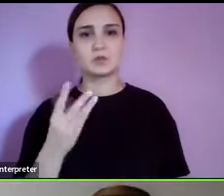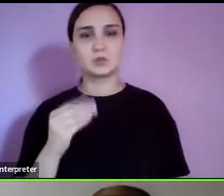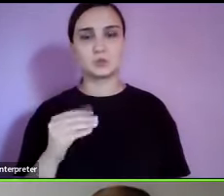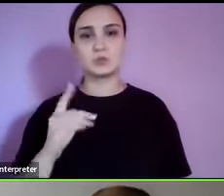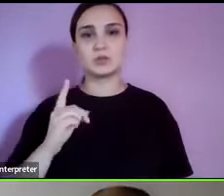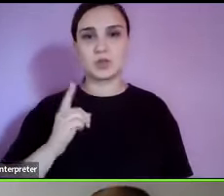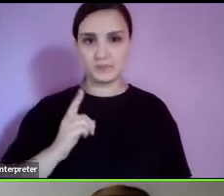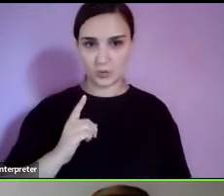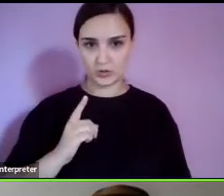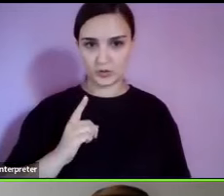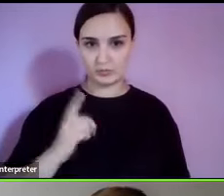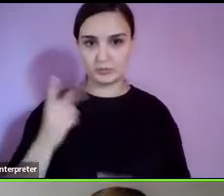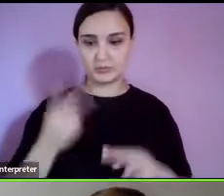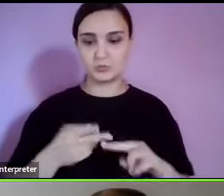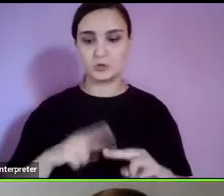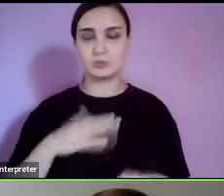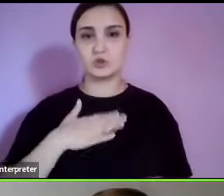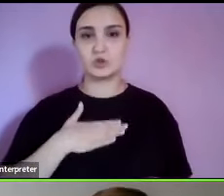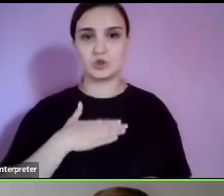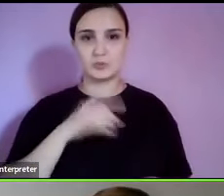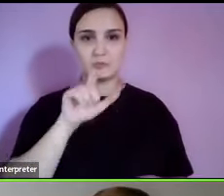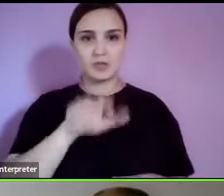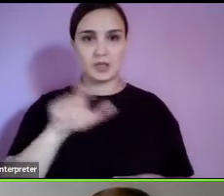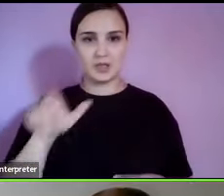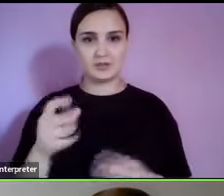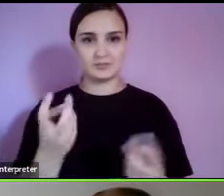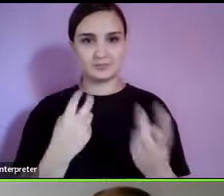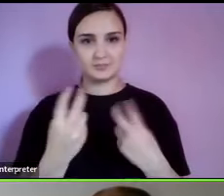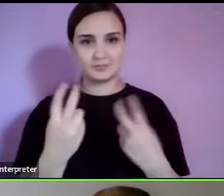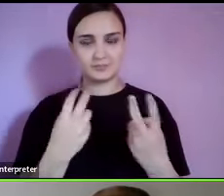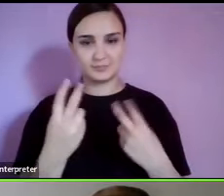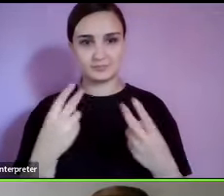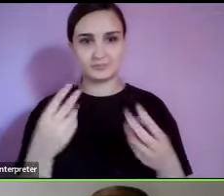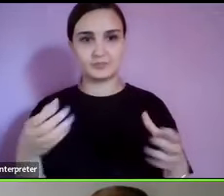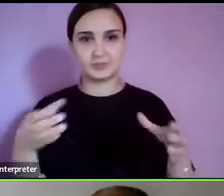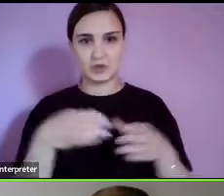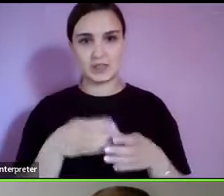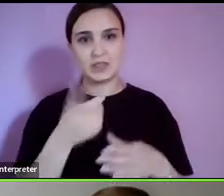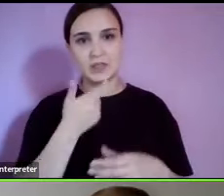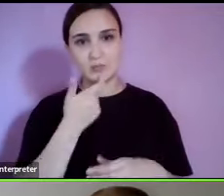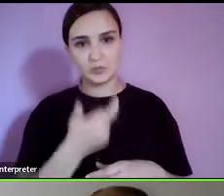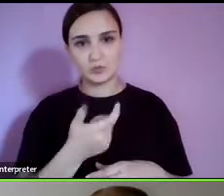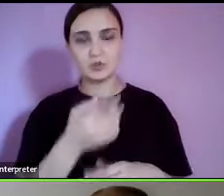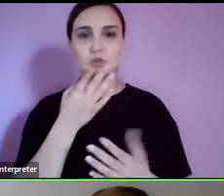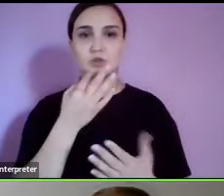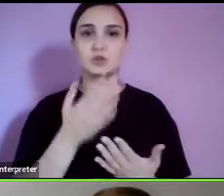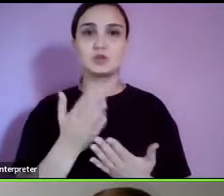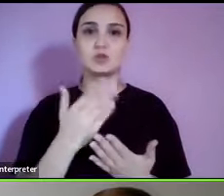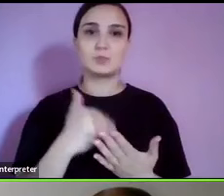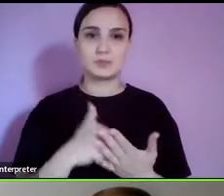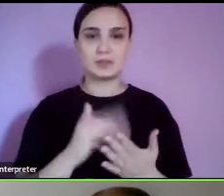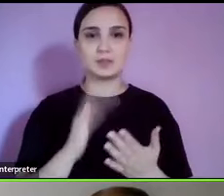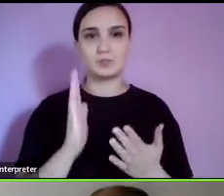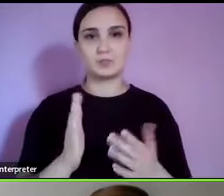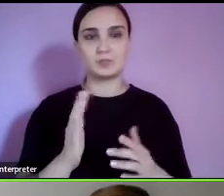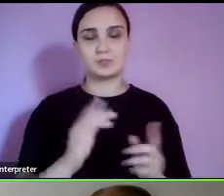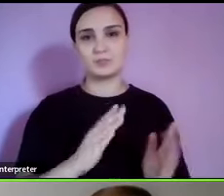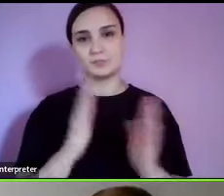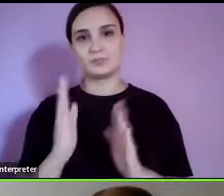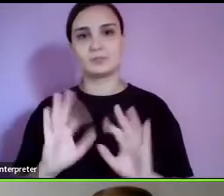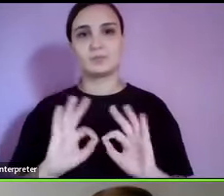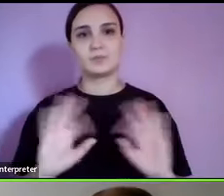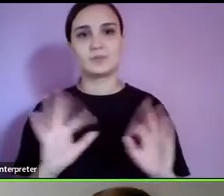დავალოდებით, რათა ჩვენი აუდიტორია შეიკრიბოს და შემდგომ უკვე გადავალთ ძალიან საინტერესო